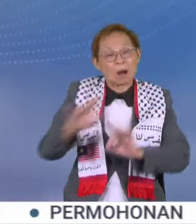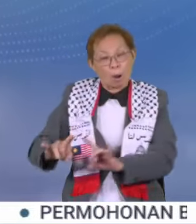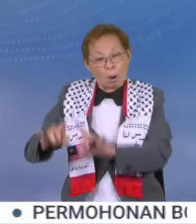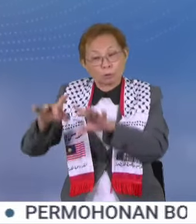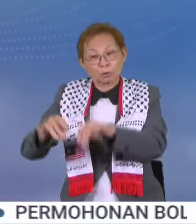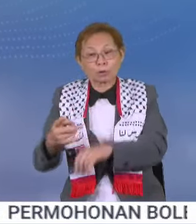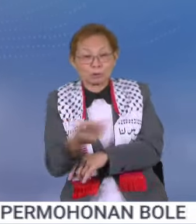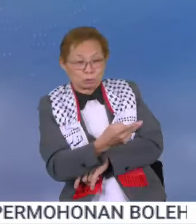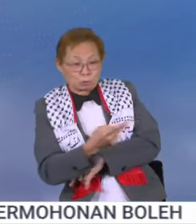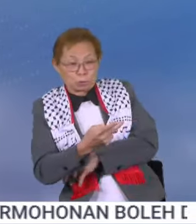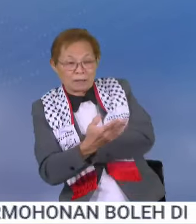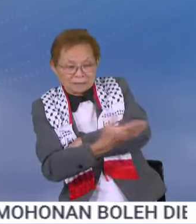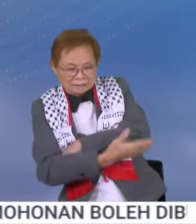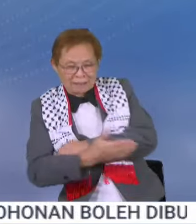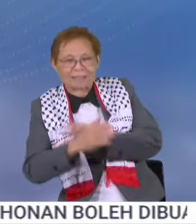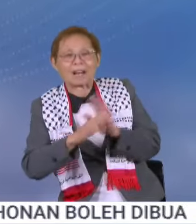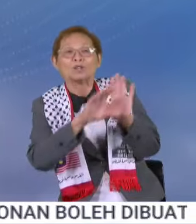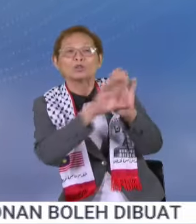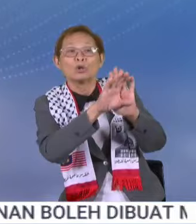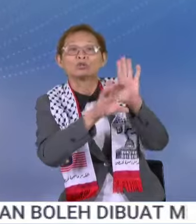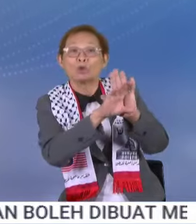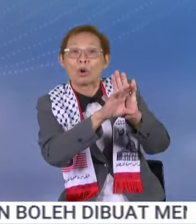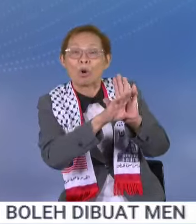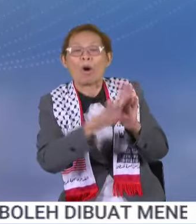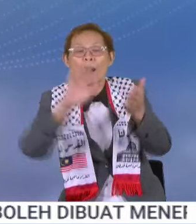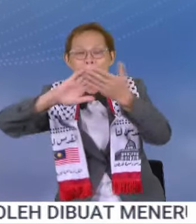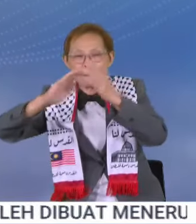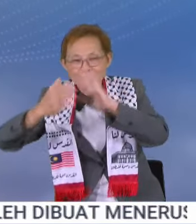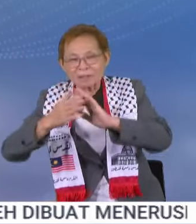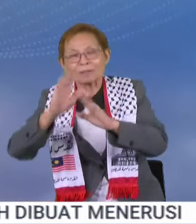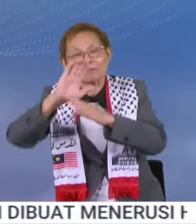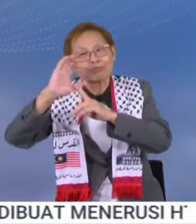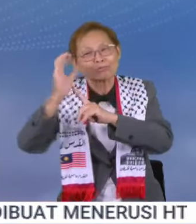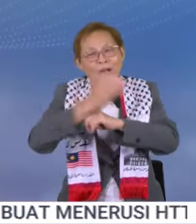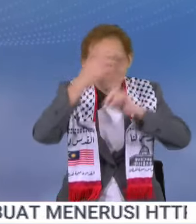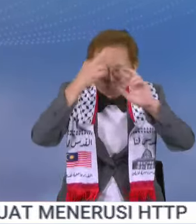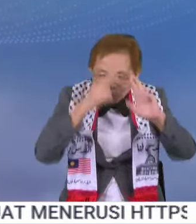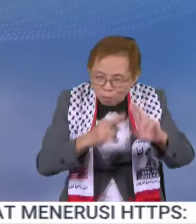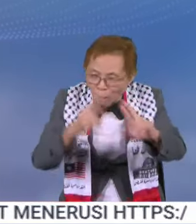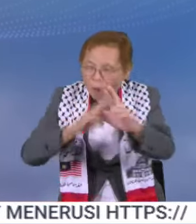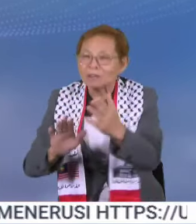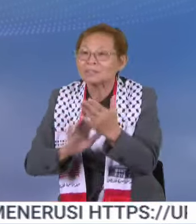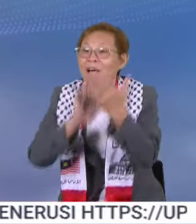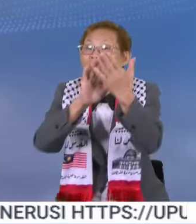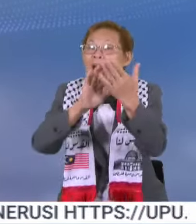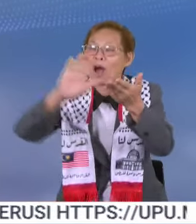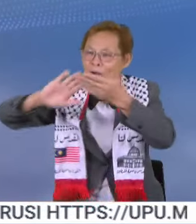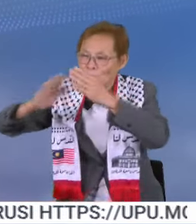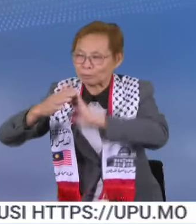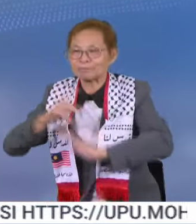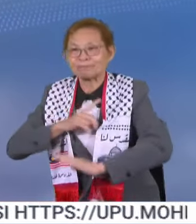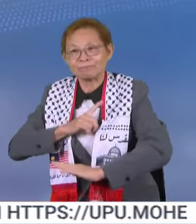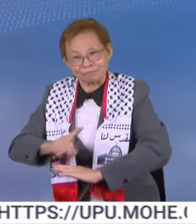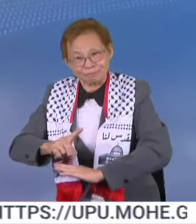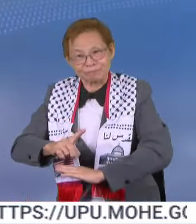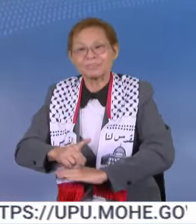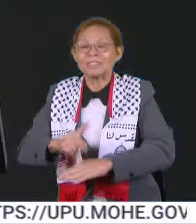Australia antara negara contoh yang masyarakatnya mengamalkan budaya menghormati terutama terhadap komuniti Islam di negara itu.